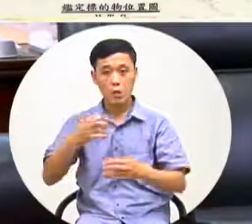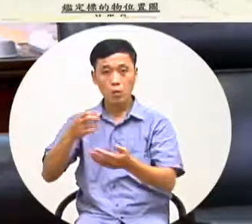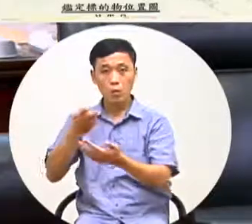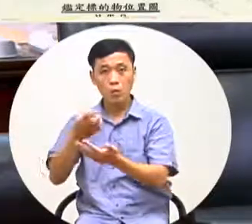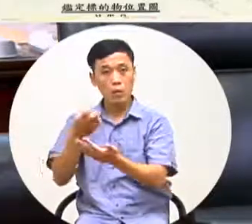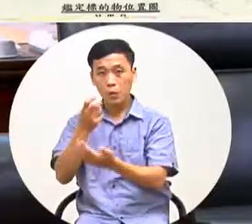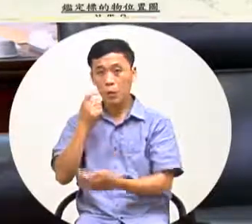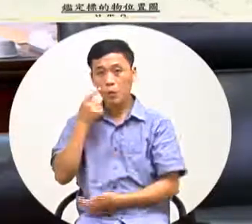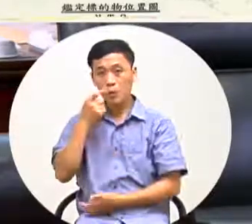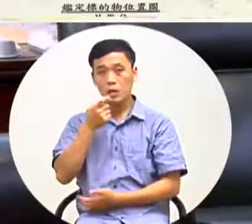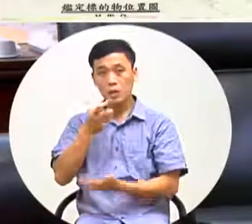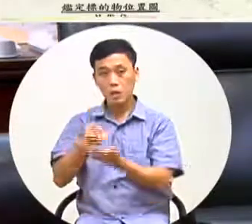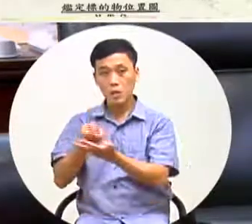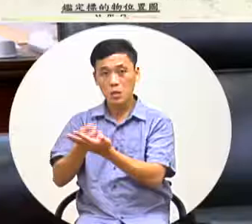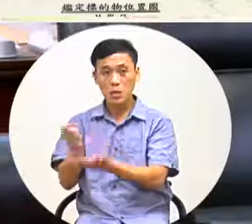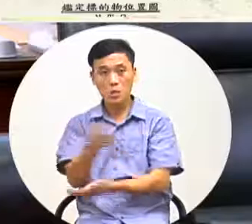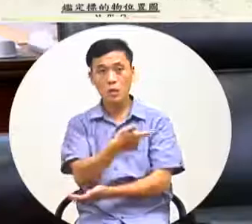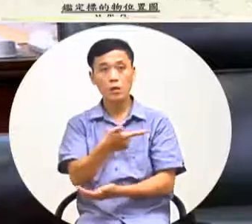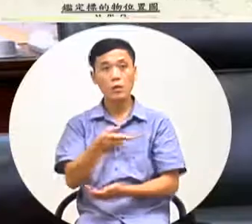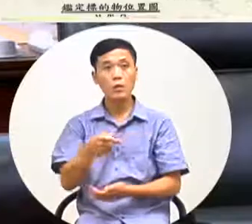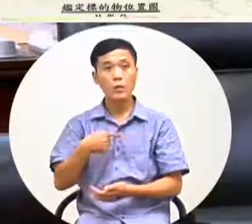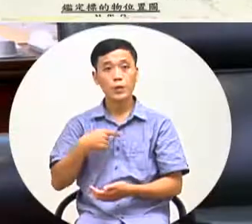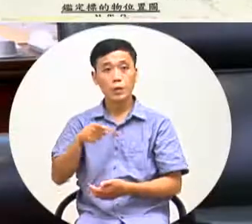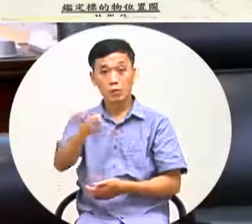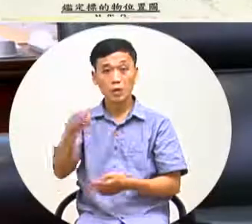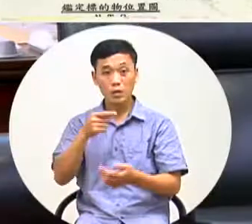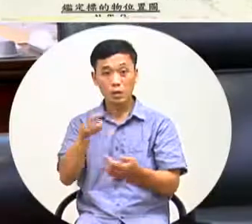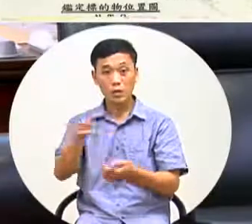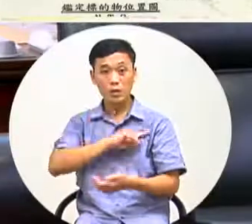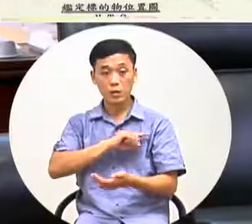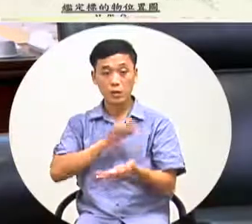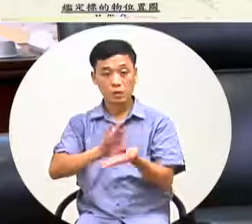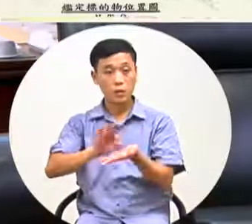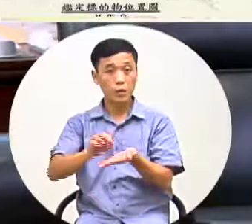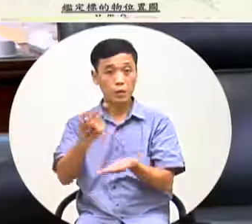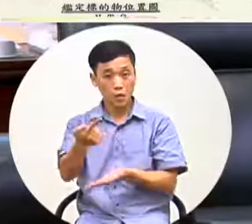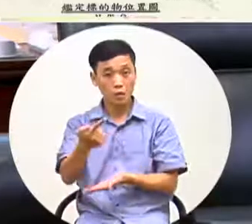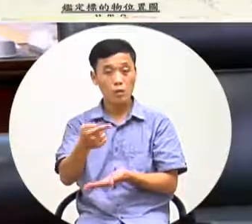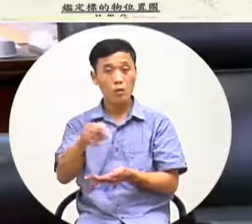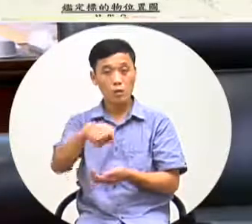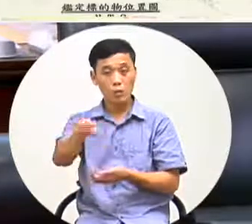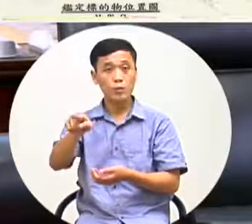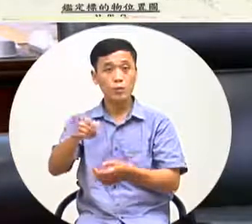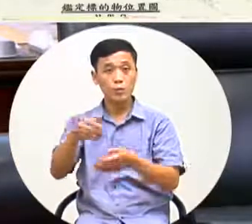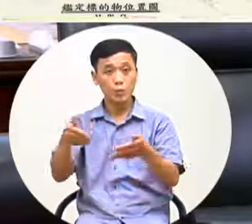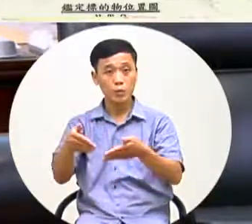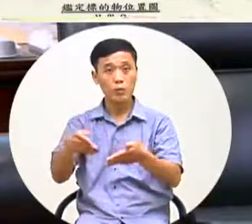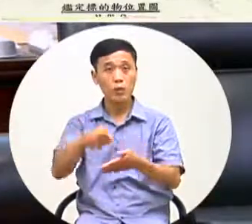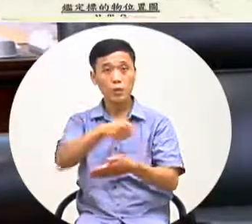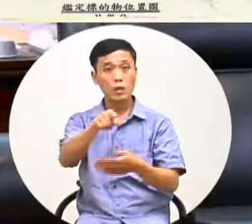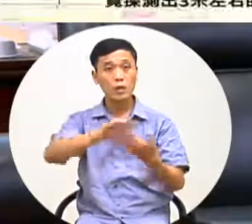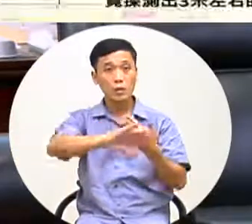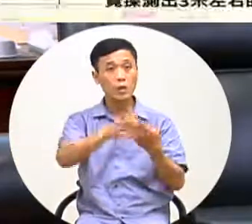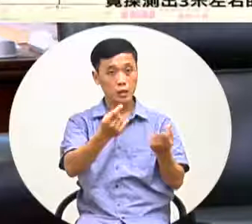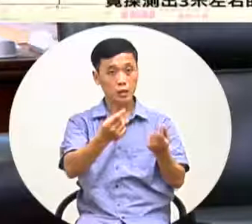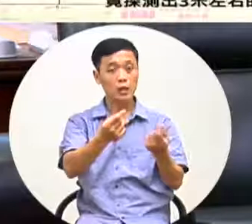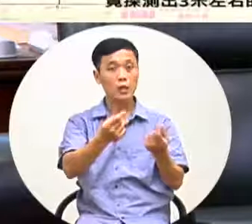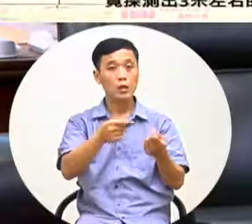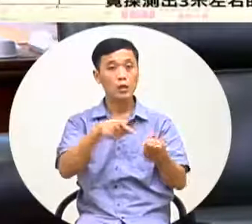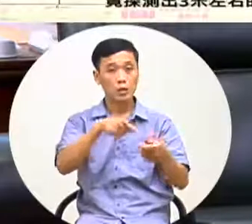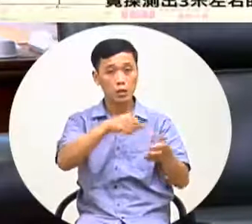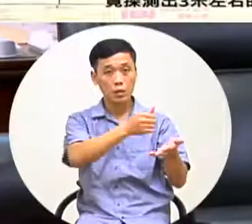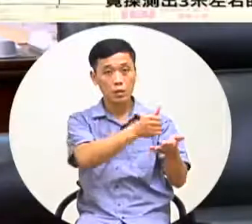一户，他们花钱去做，那其他户他们也会陆陆续续去花这笔钱，取相关的技师工去做鉴定了哈。那我期